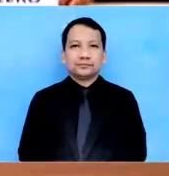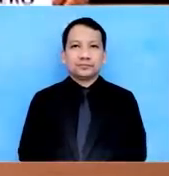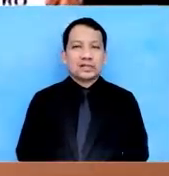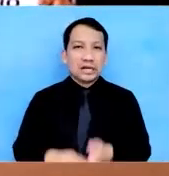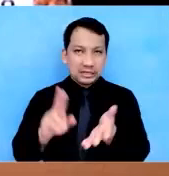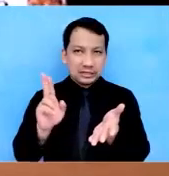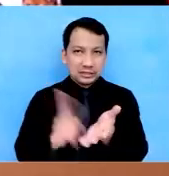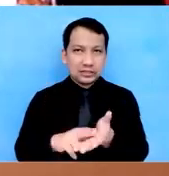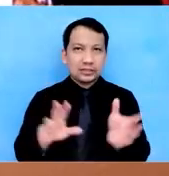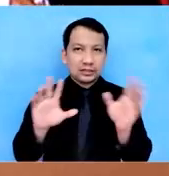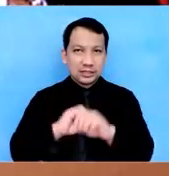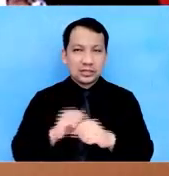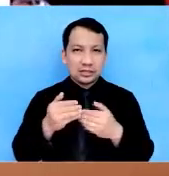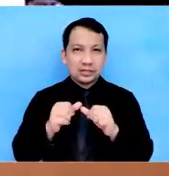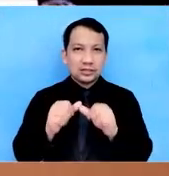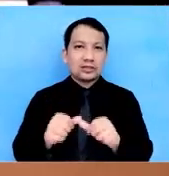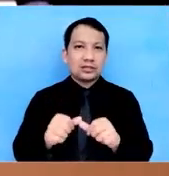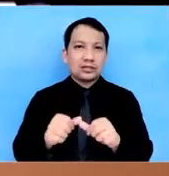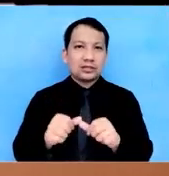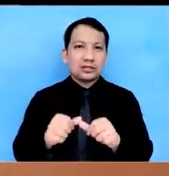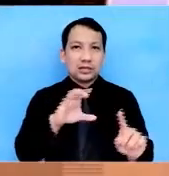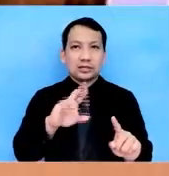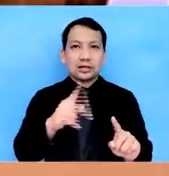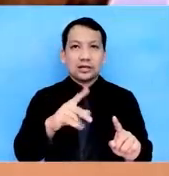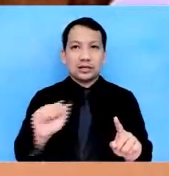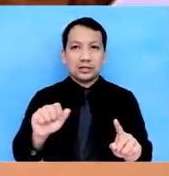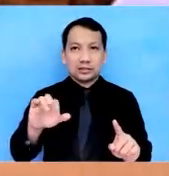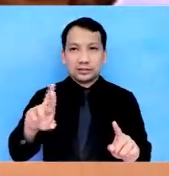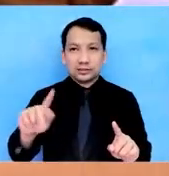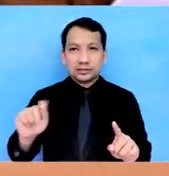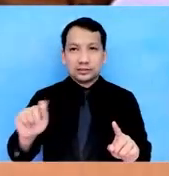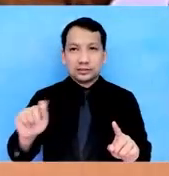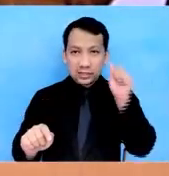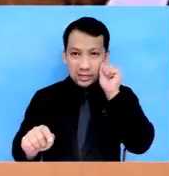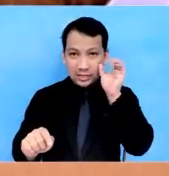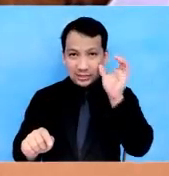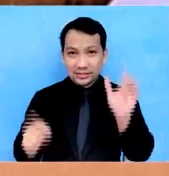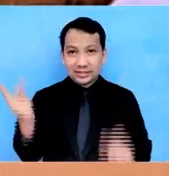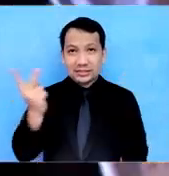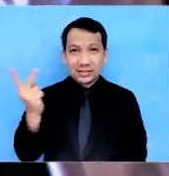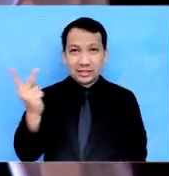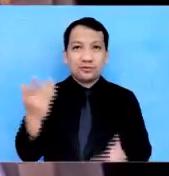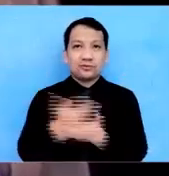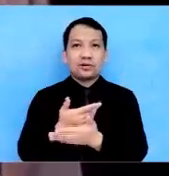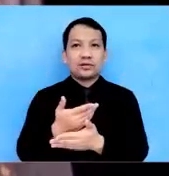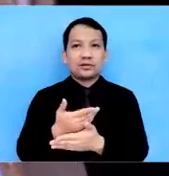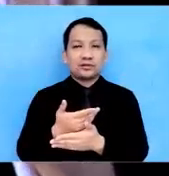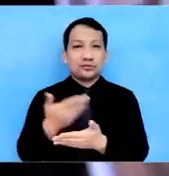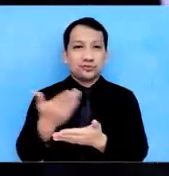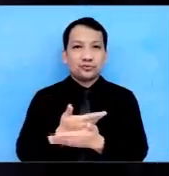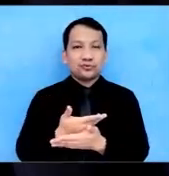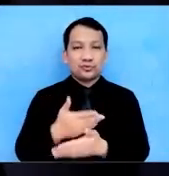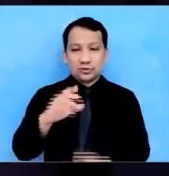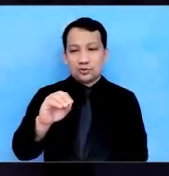Selyado na ang bag-arangkada ni na Mamshi Carla Estrada at funny man Alex Calieja bilang mga bagong mukha ng OG